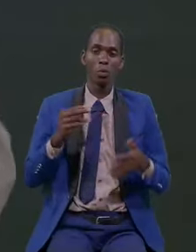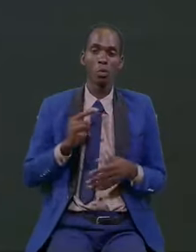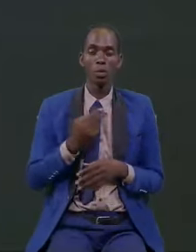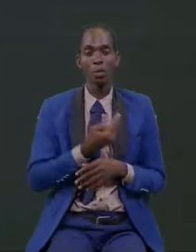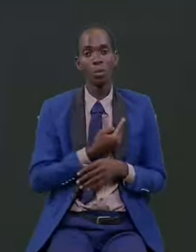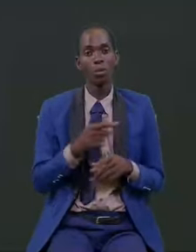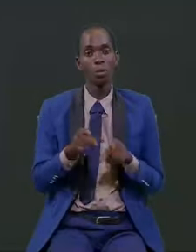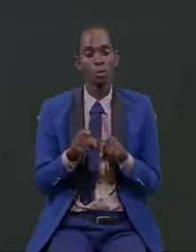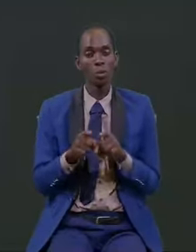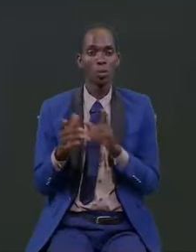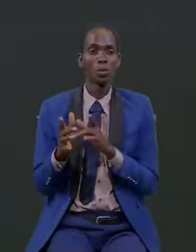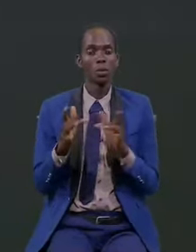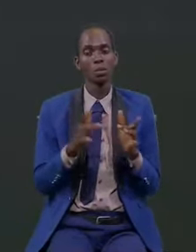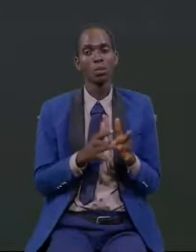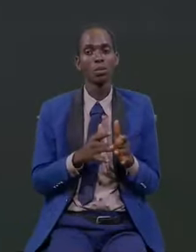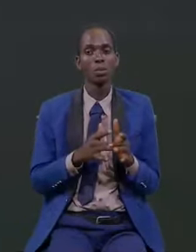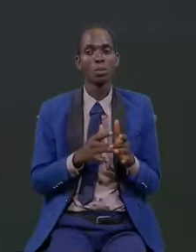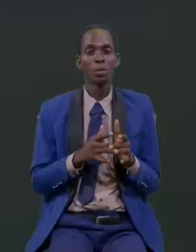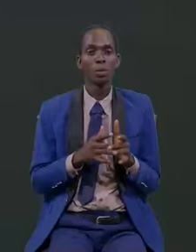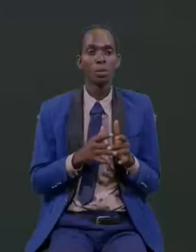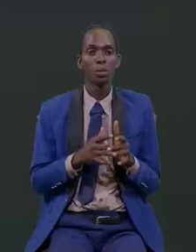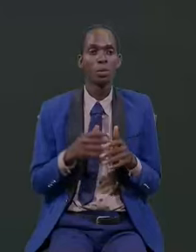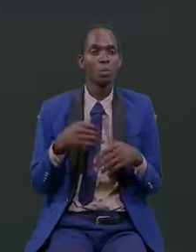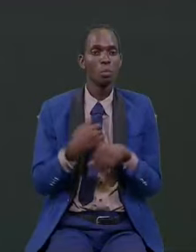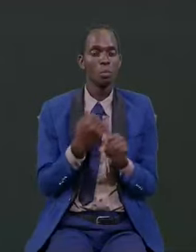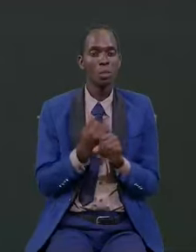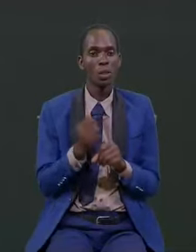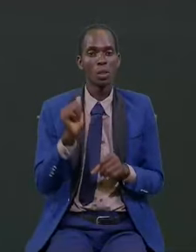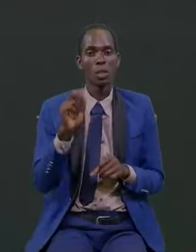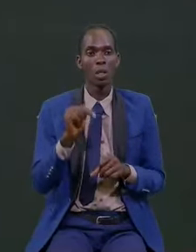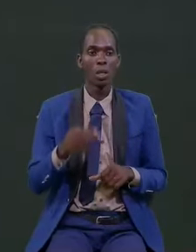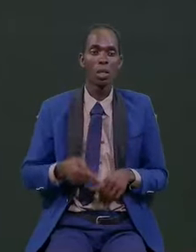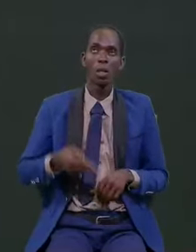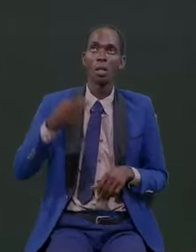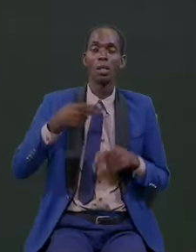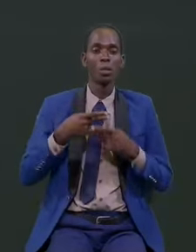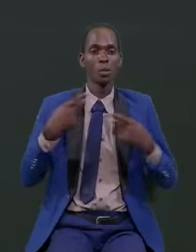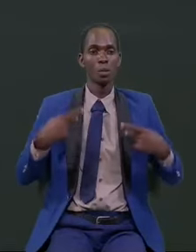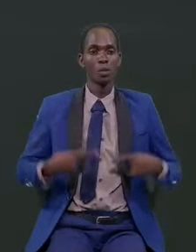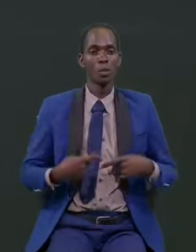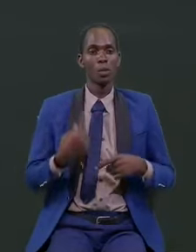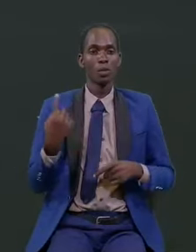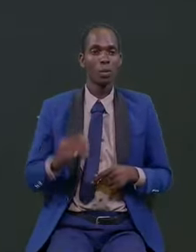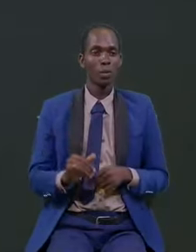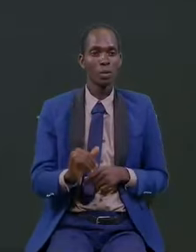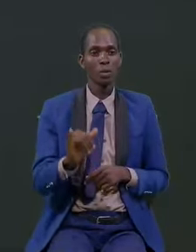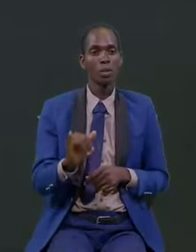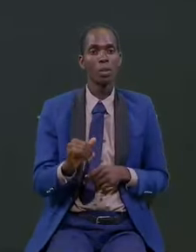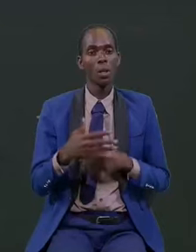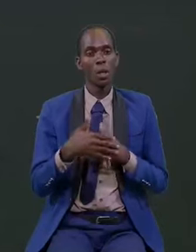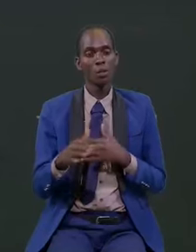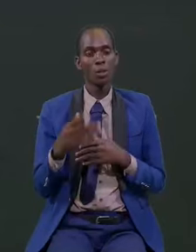Jésus est entré pour nous comme précurseur, ayant été fait souverain sacrificateur pour toujours, selon l'ordre